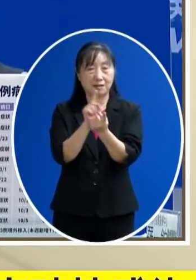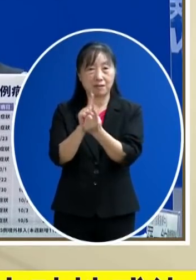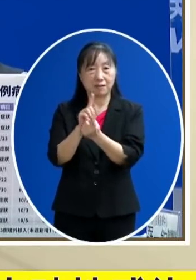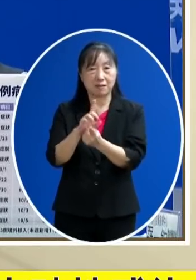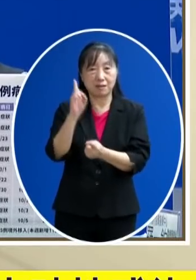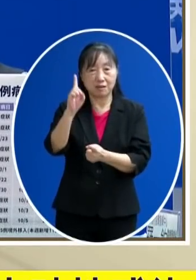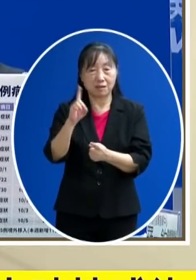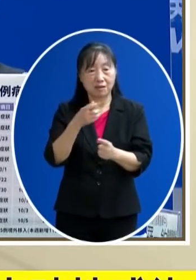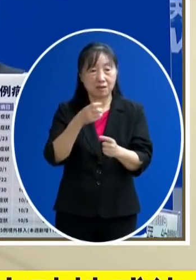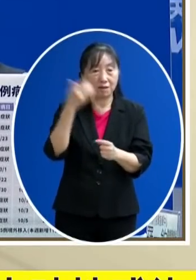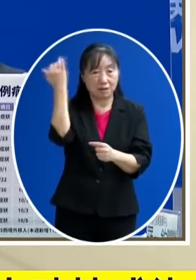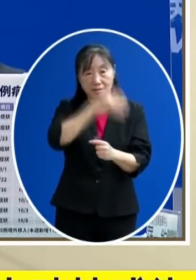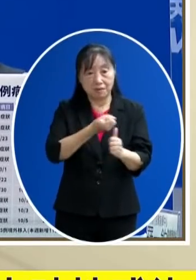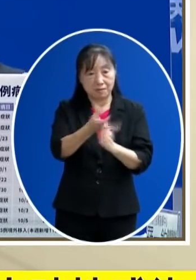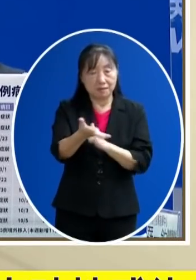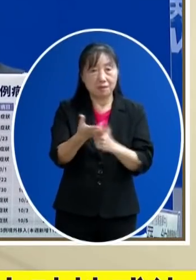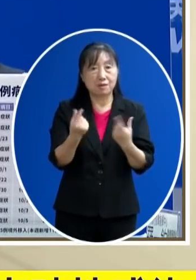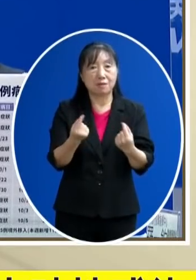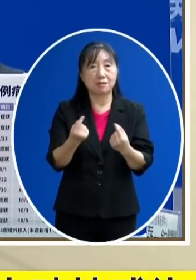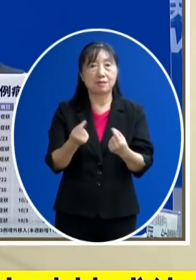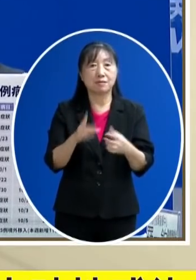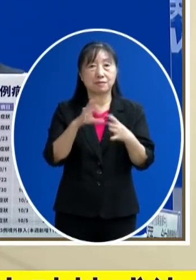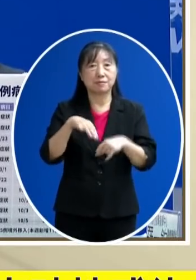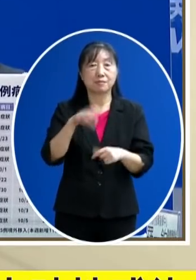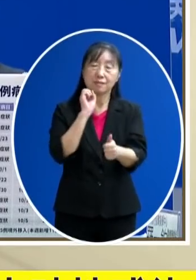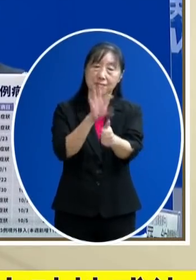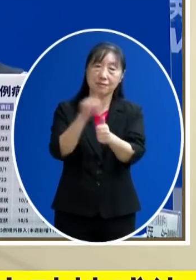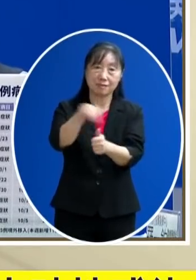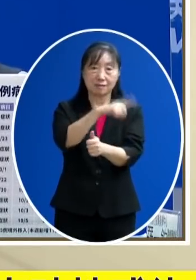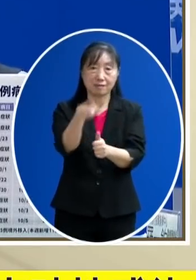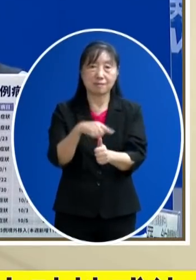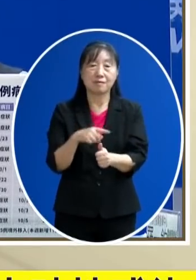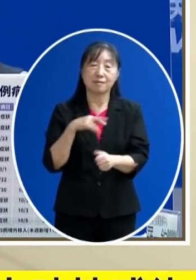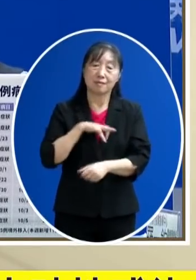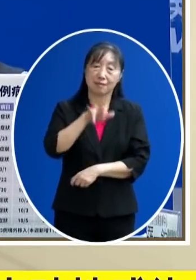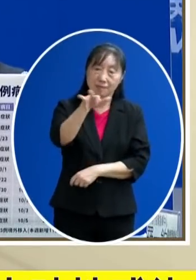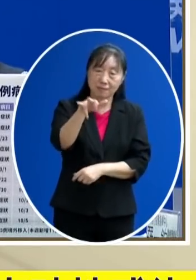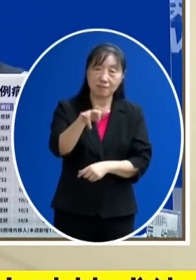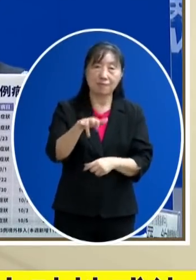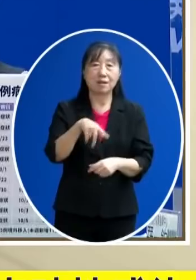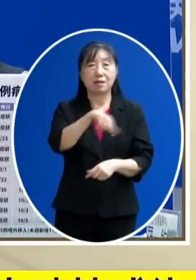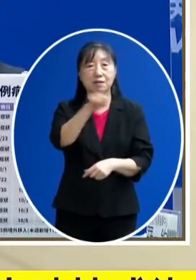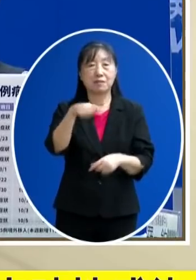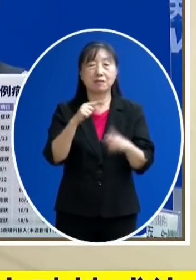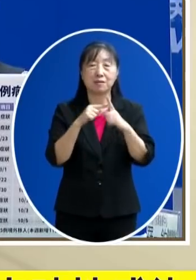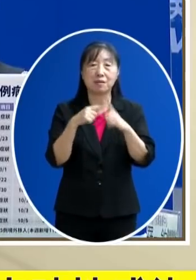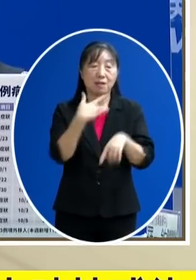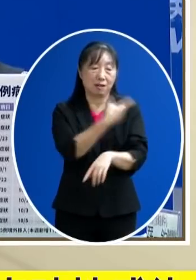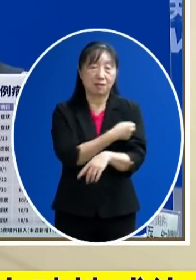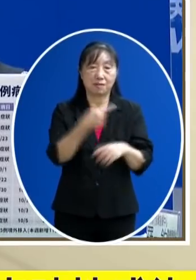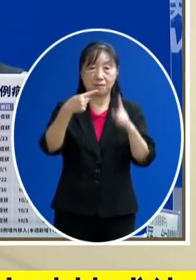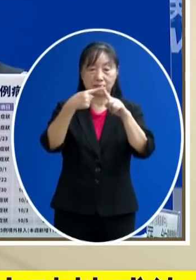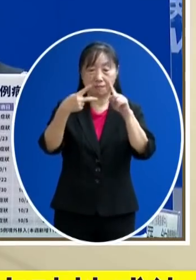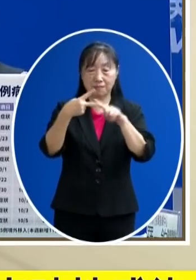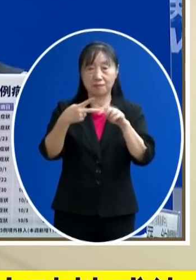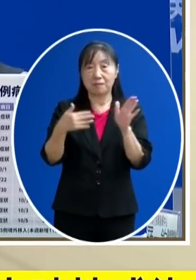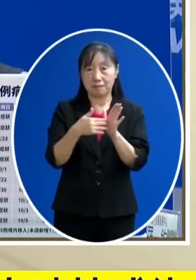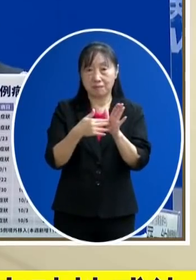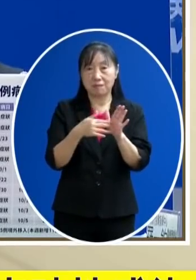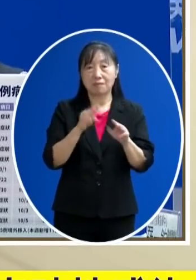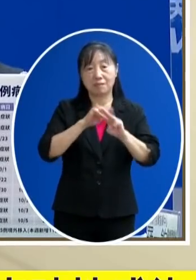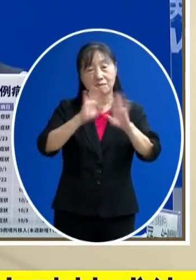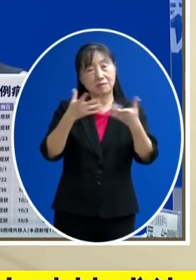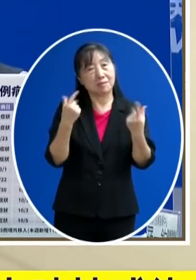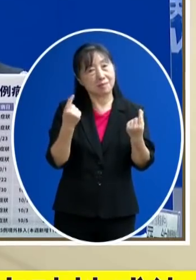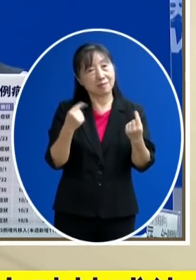破性感染的一个状况，所以还是提醒所有的民众，特别是出国的民众，如果接种完整的2剂的疫苗的话，出国还是